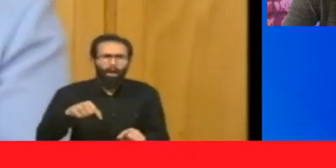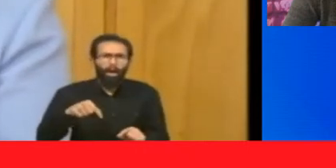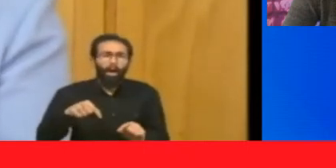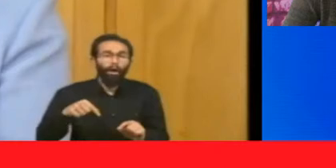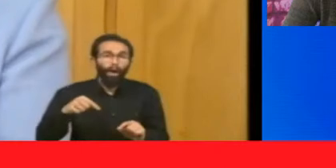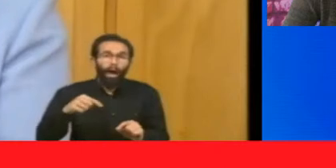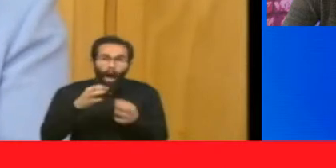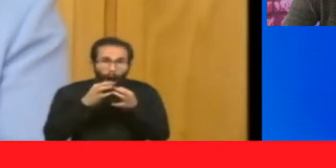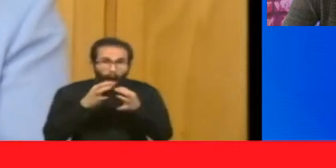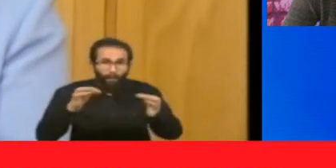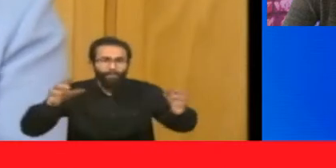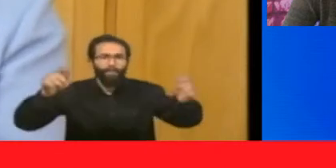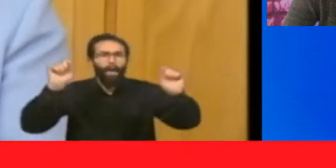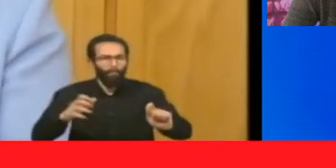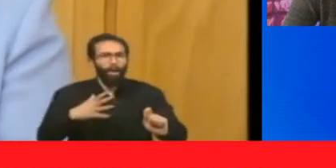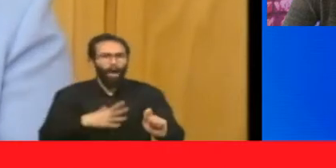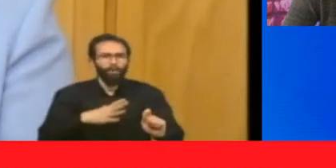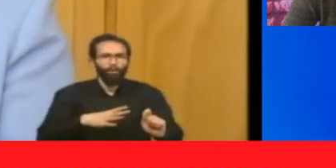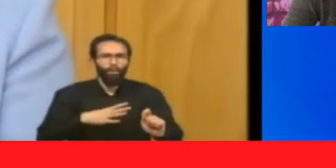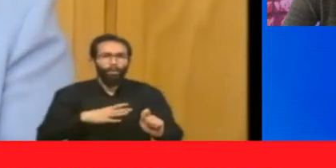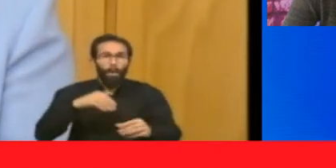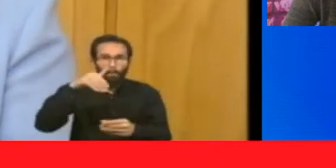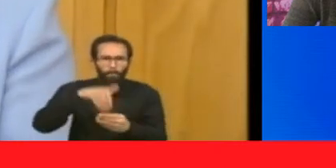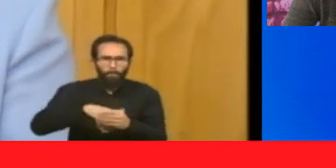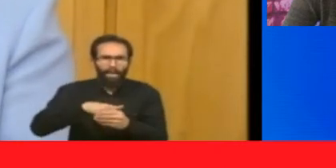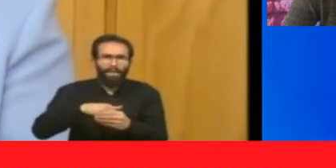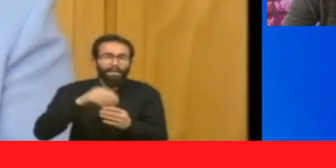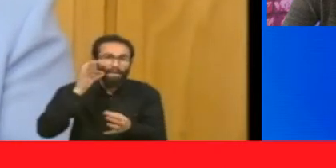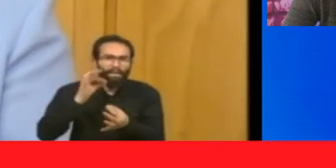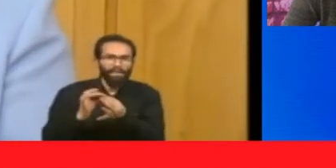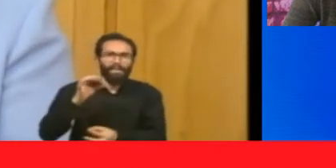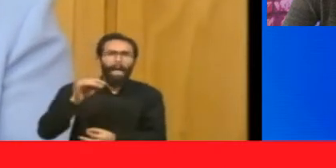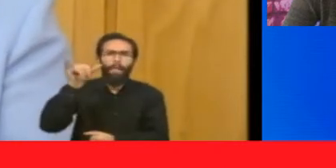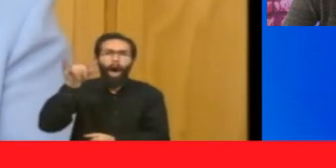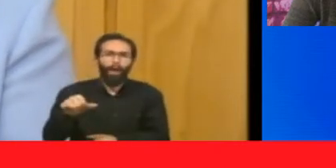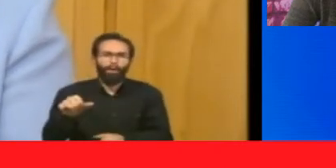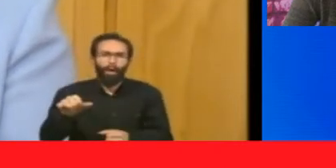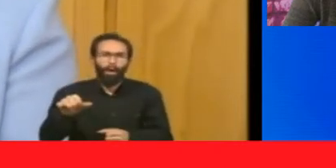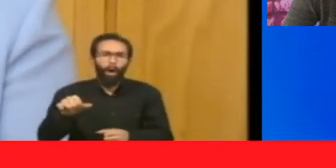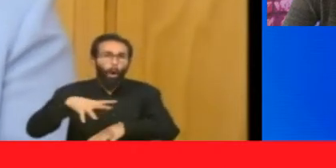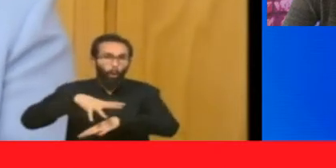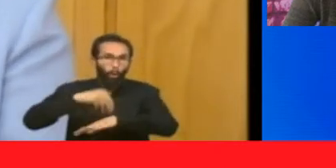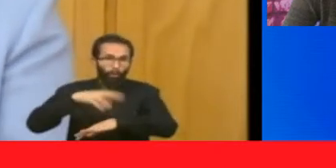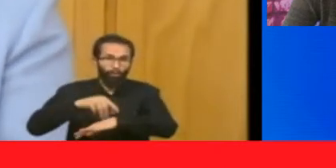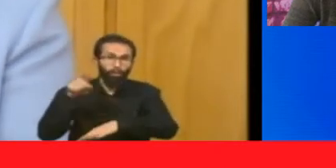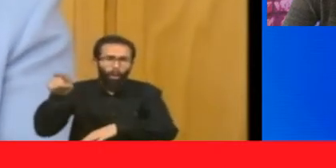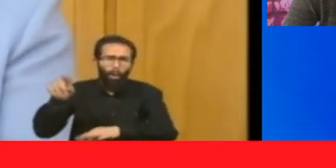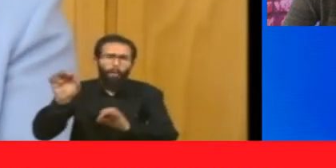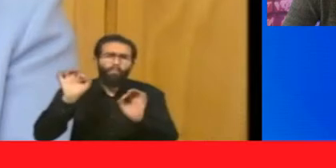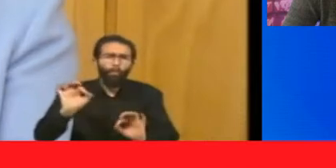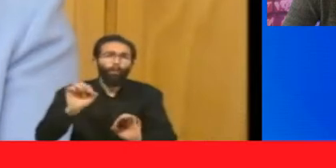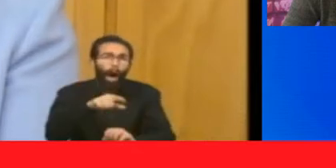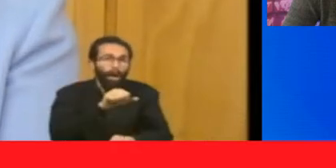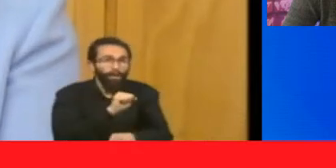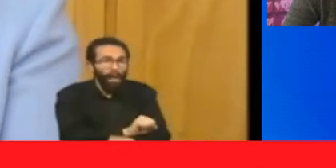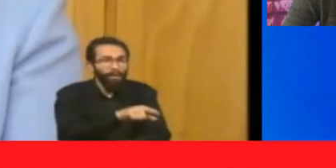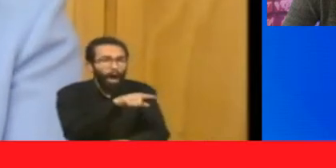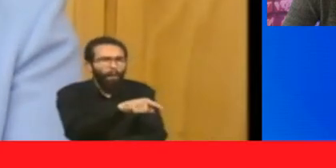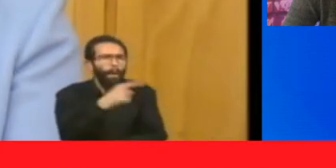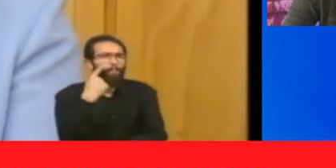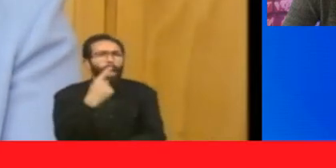Hakları İnceleme Komisyonu da bu meseleyi acil olarak gündemine almak durumundadır.